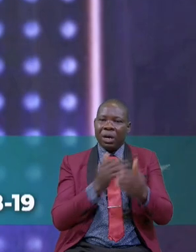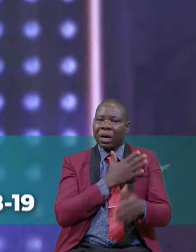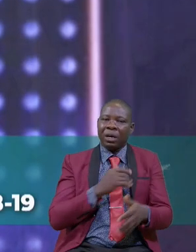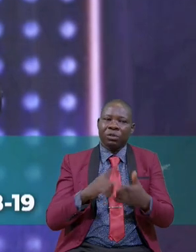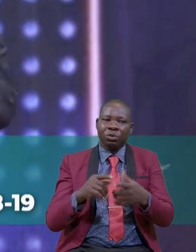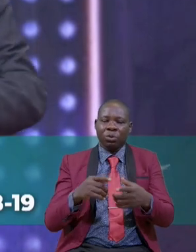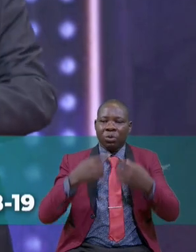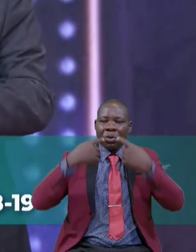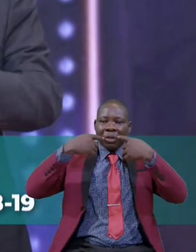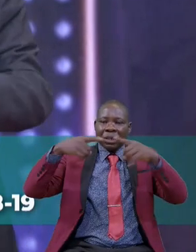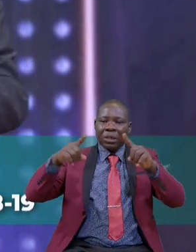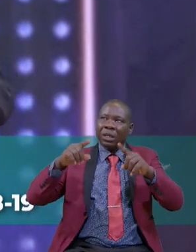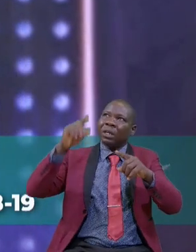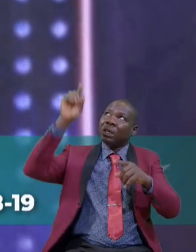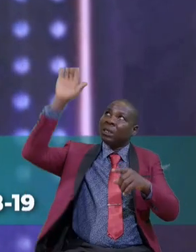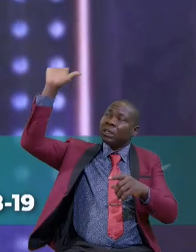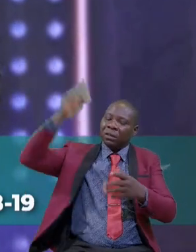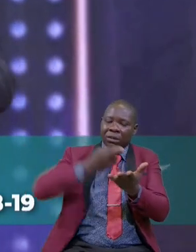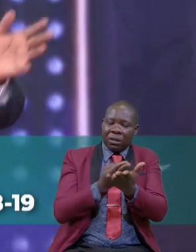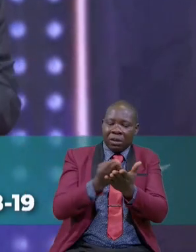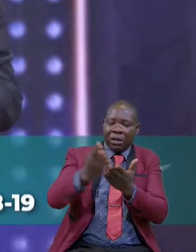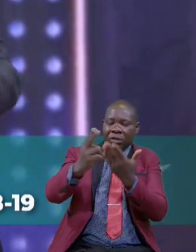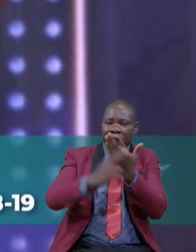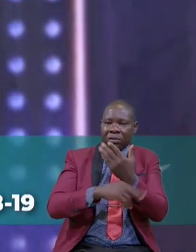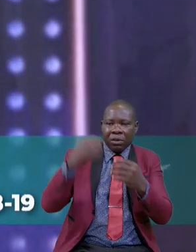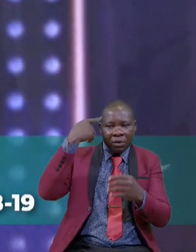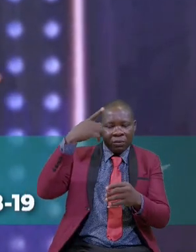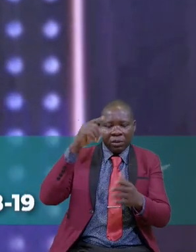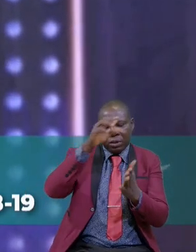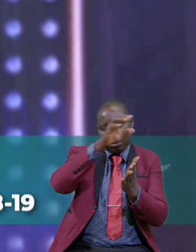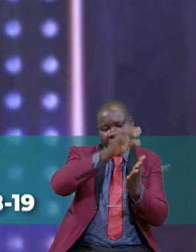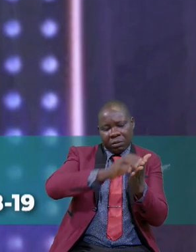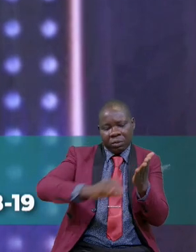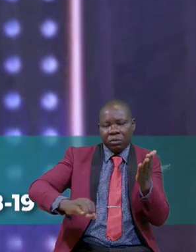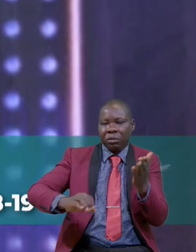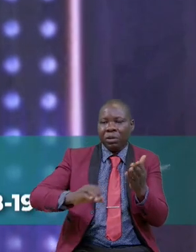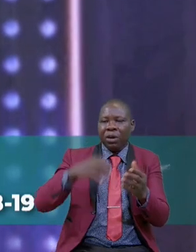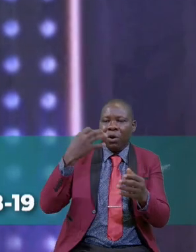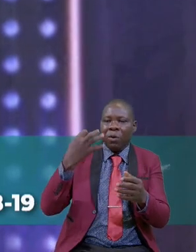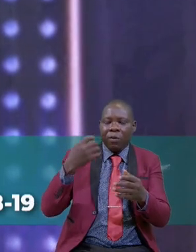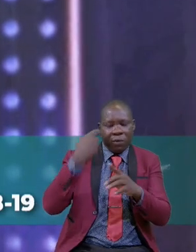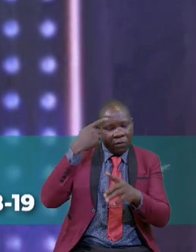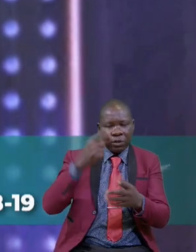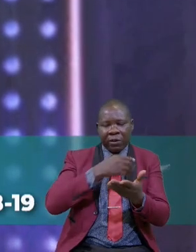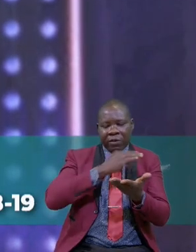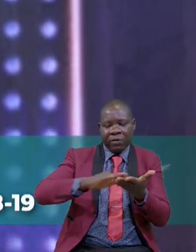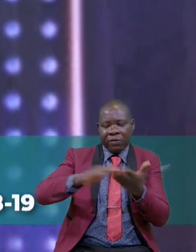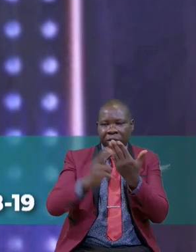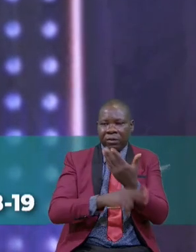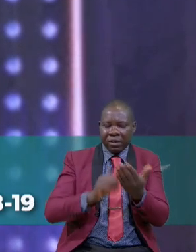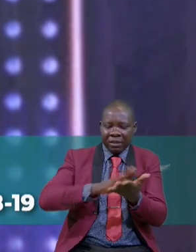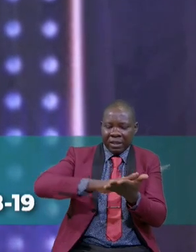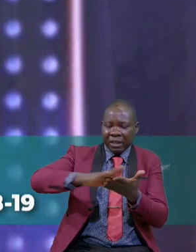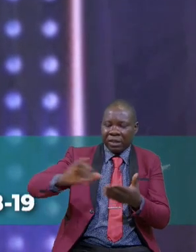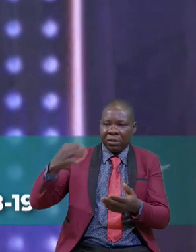righteousness, parce qu'il avait laissé impuni les péchés commis auparavant out, au temps de sa patience,